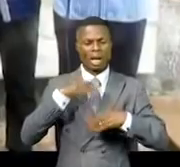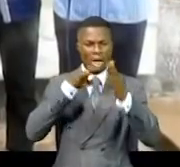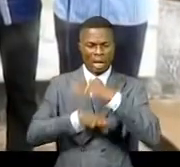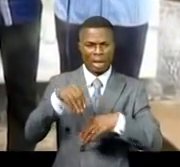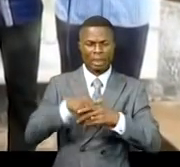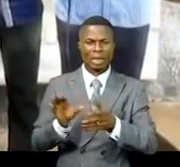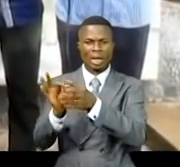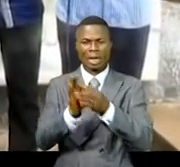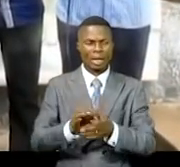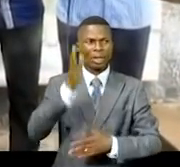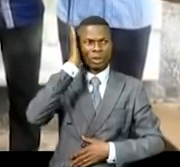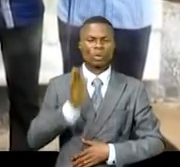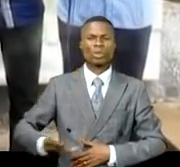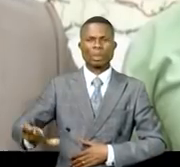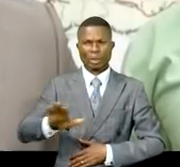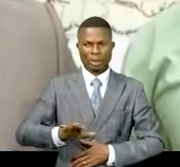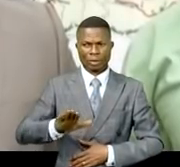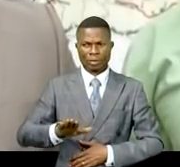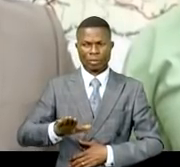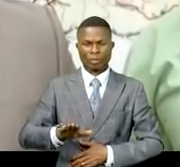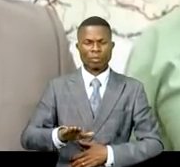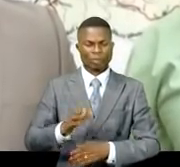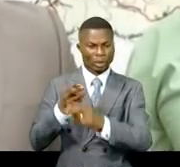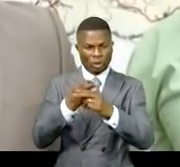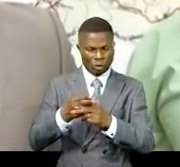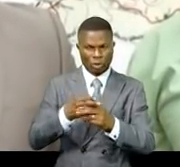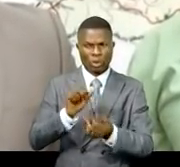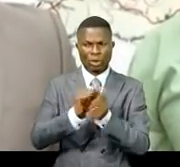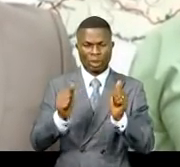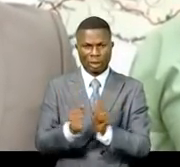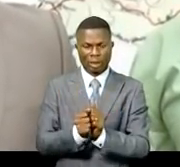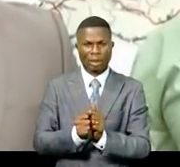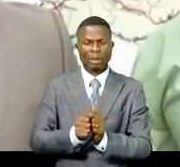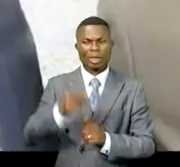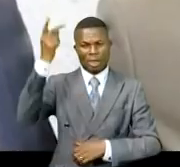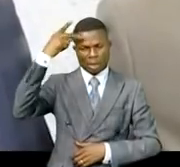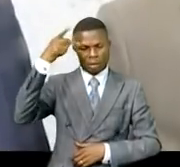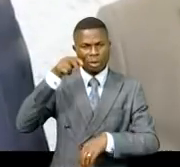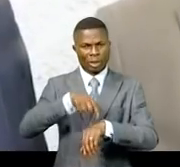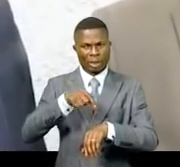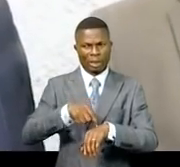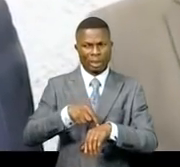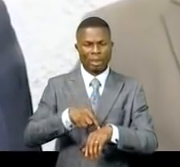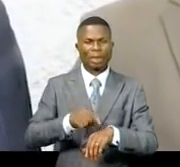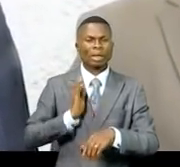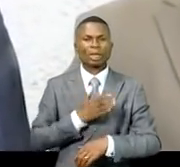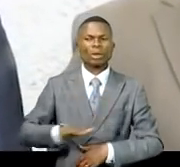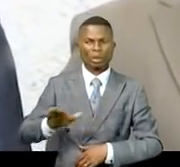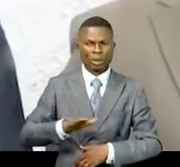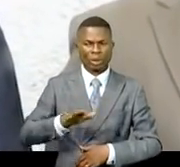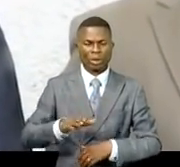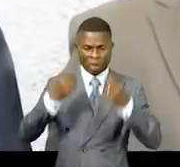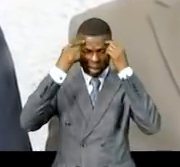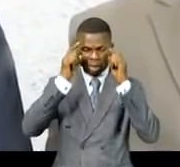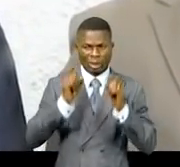l'union sacrée de la nation. Suivant de près l'évolution des faits sociopolitiques en cette période où notre pays et son peuple se